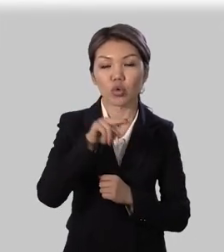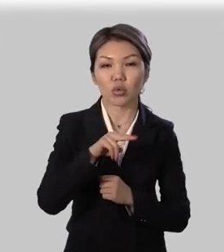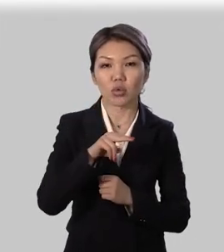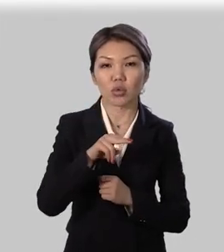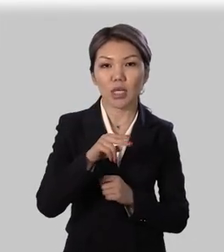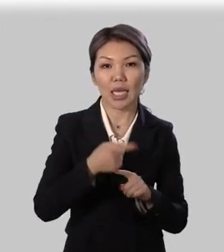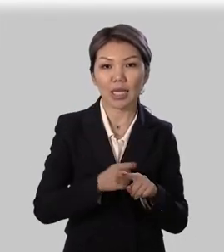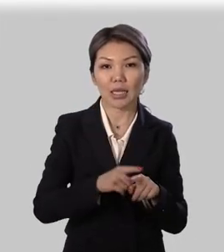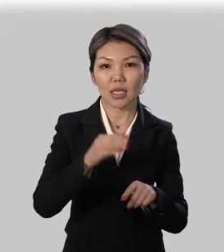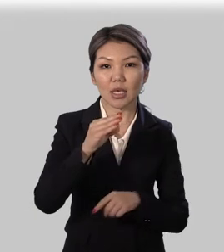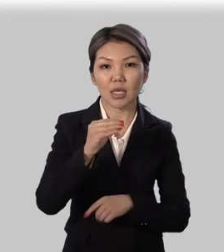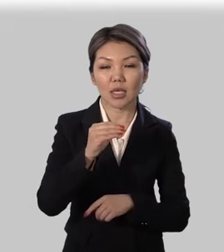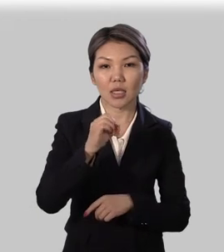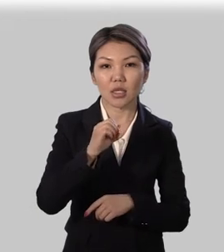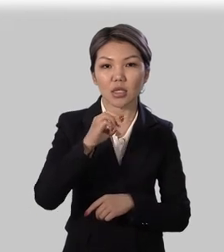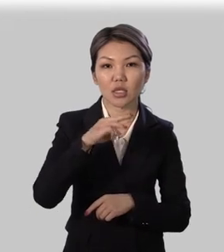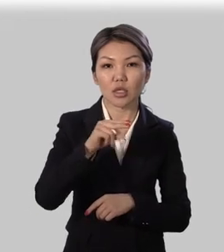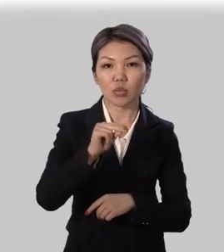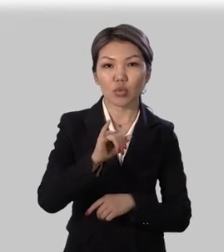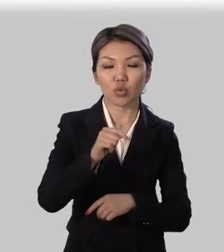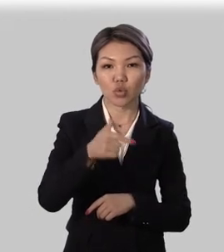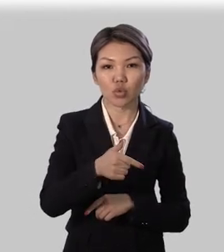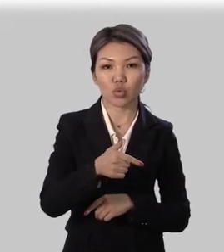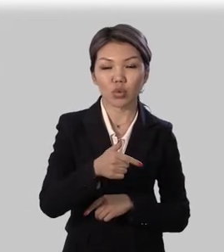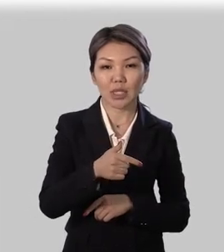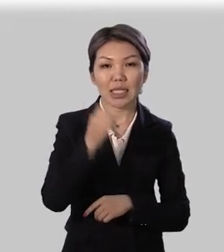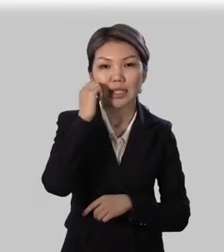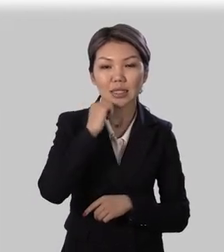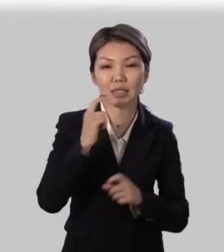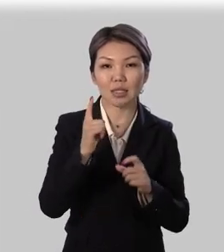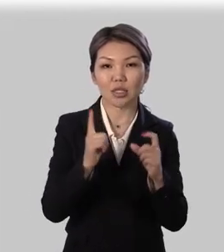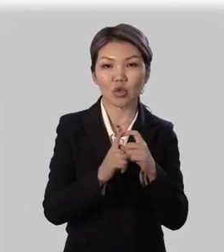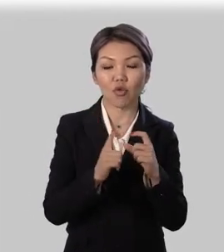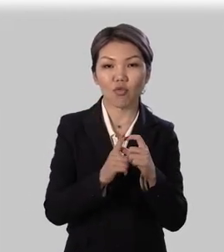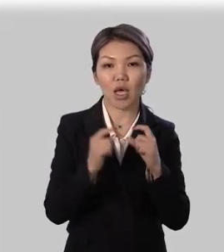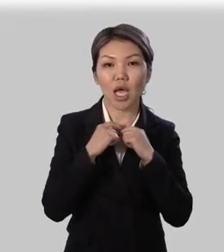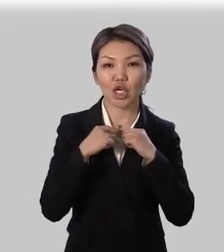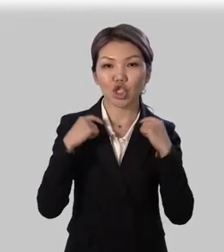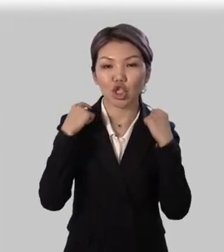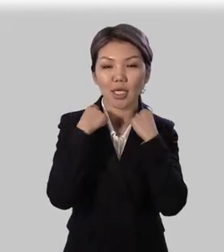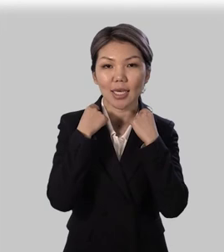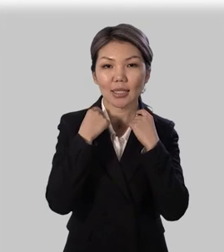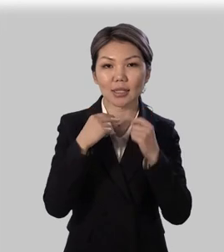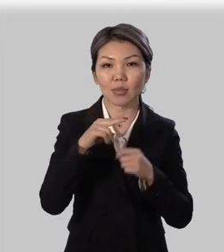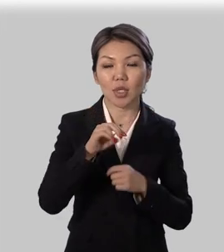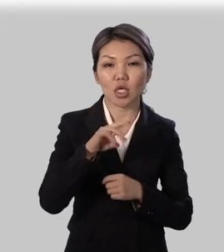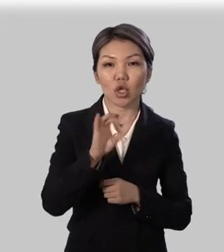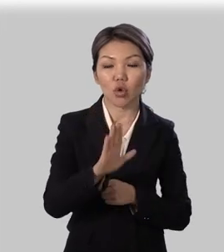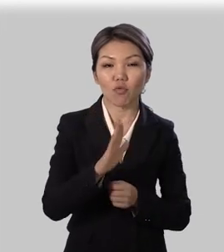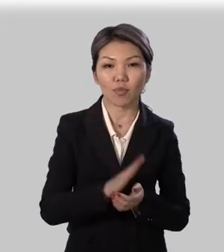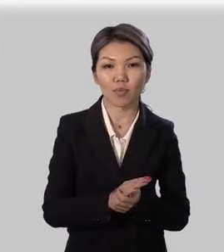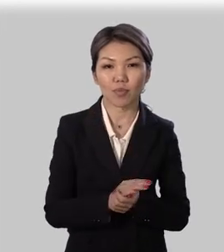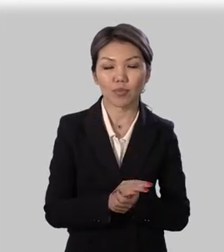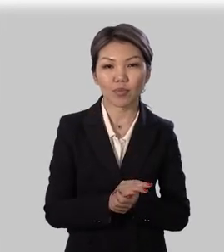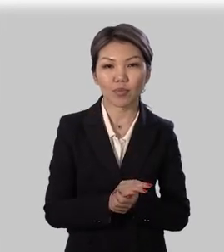жемчуг жемчужина устаревшие слова ожерелье из перлов переносное значение